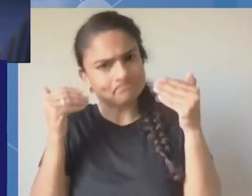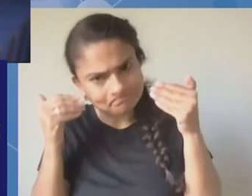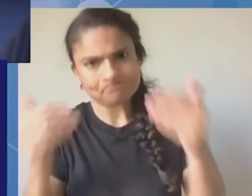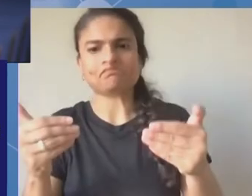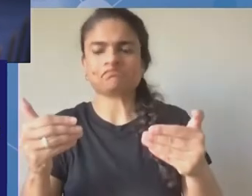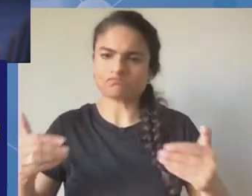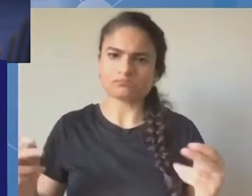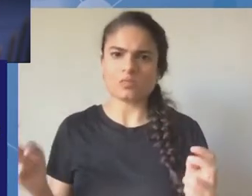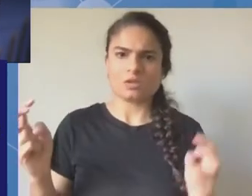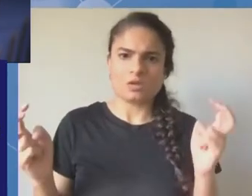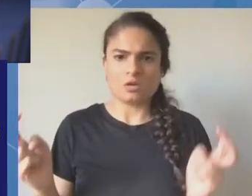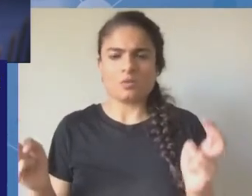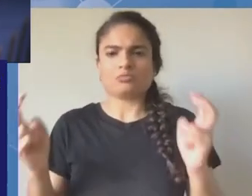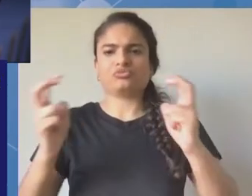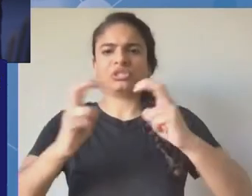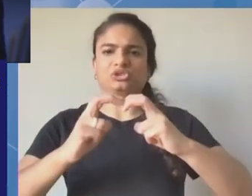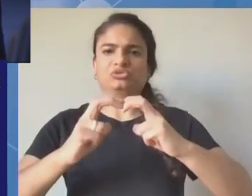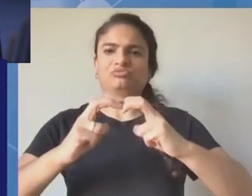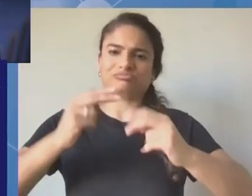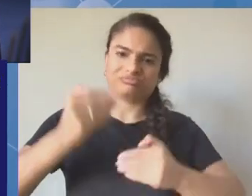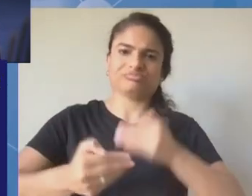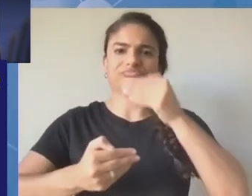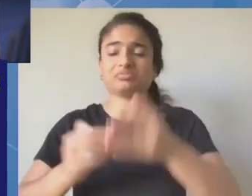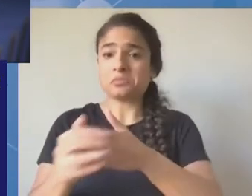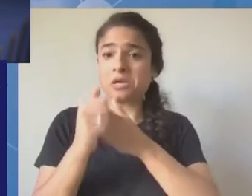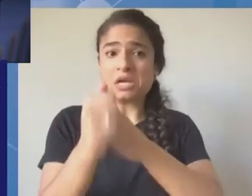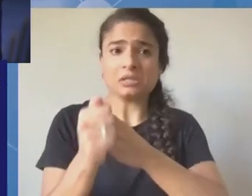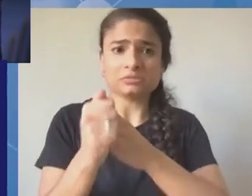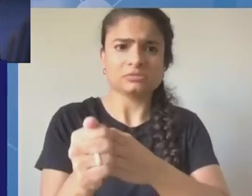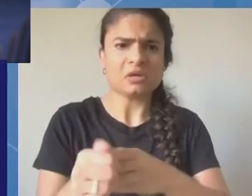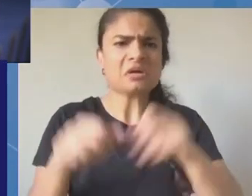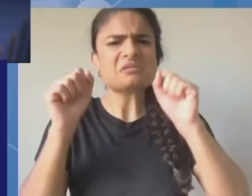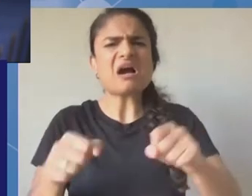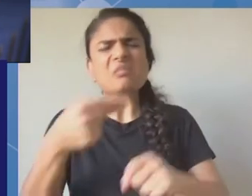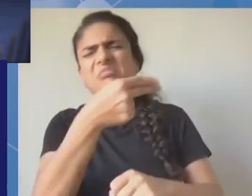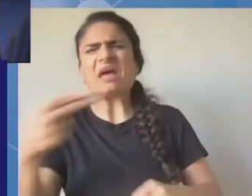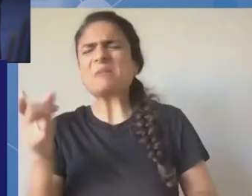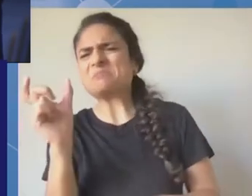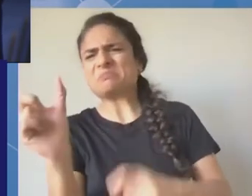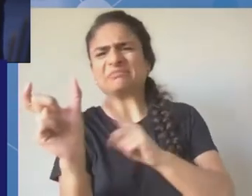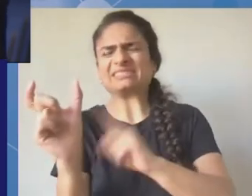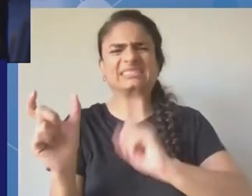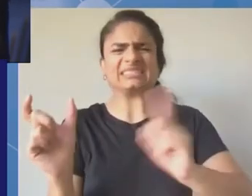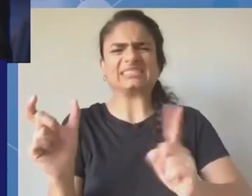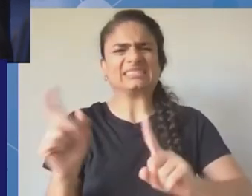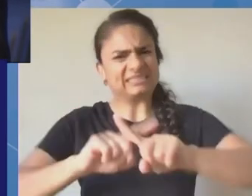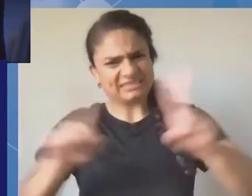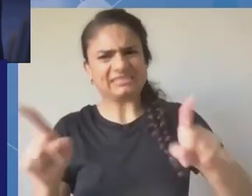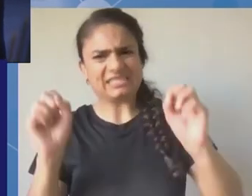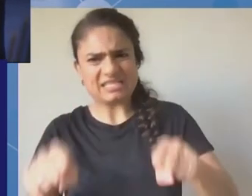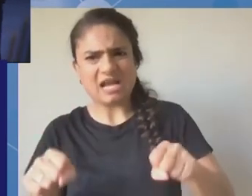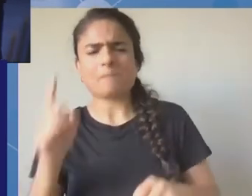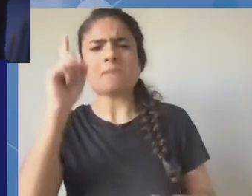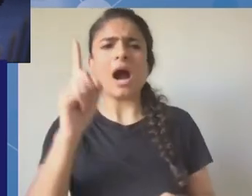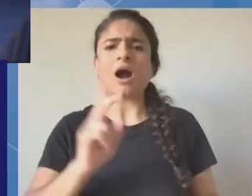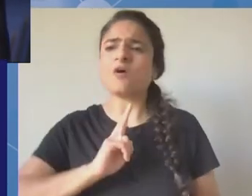机构、一些政府，能够推动一些新的法令法规。我们现在应该